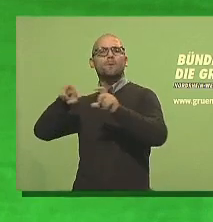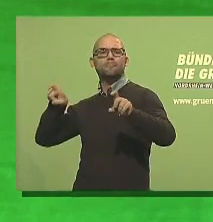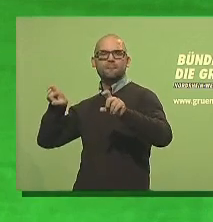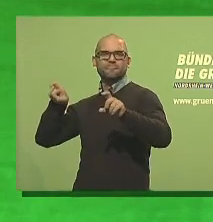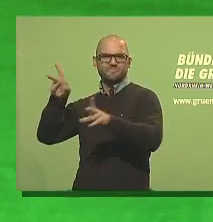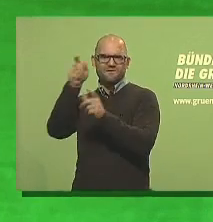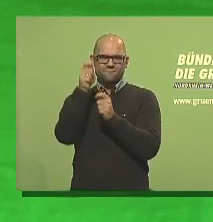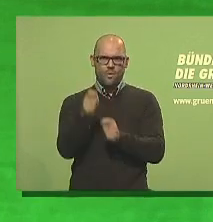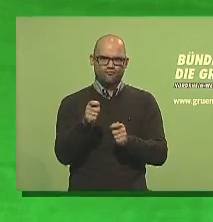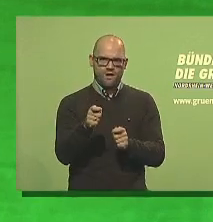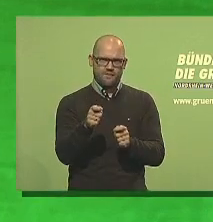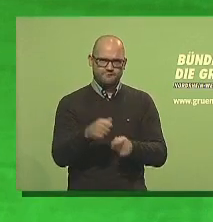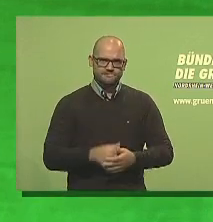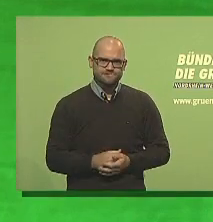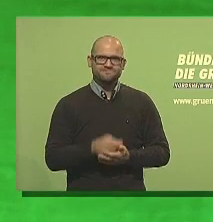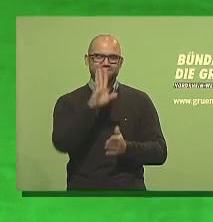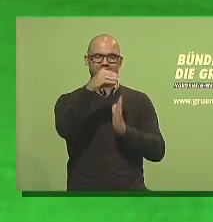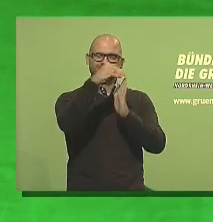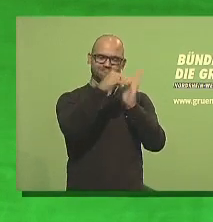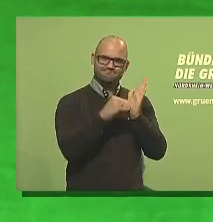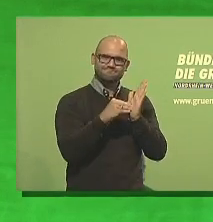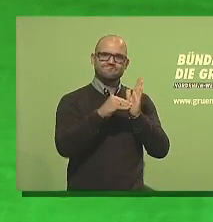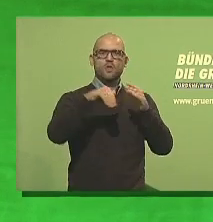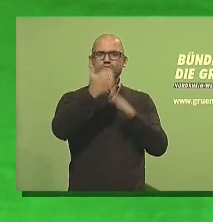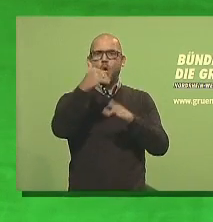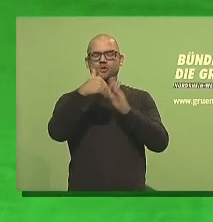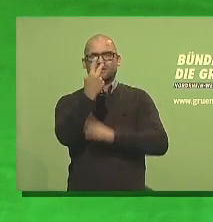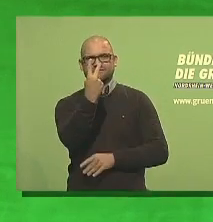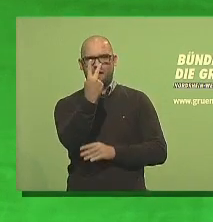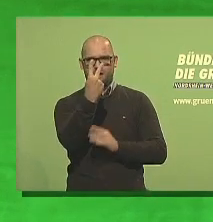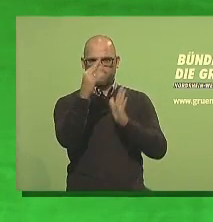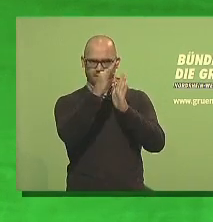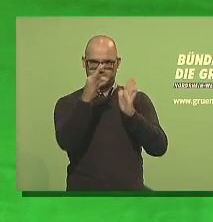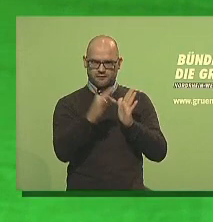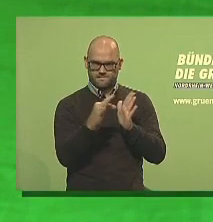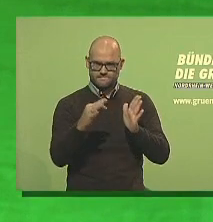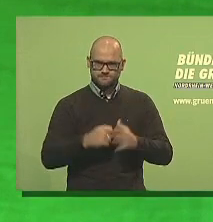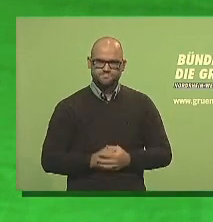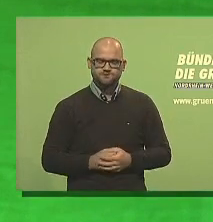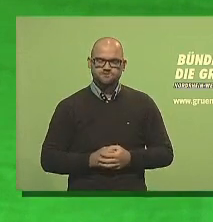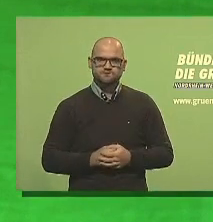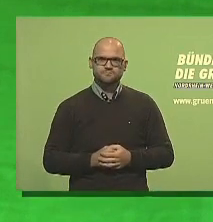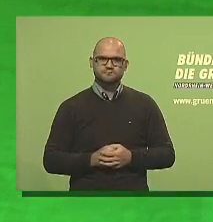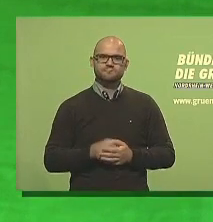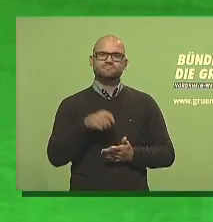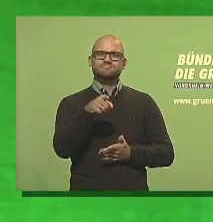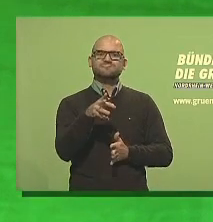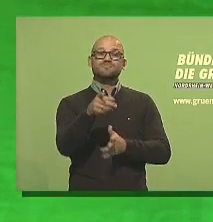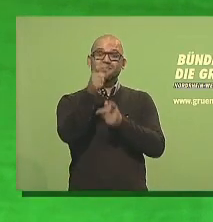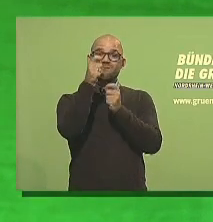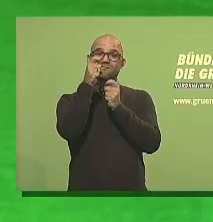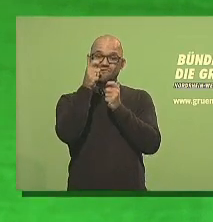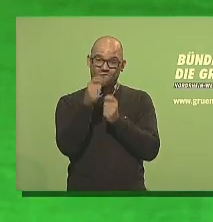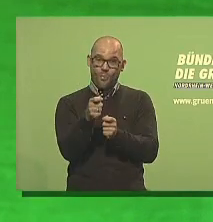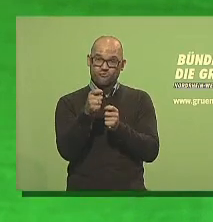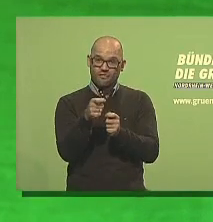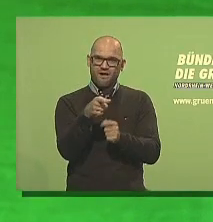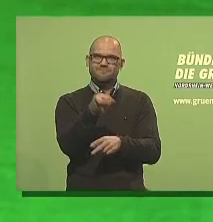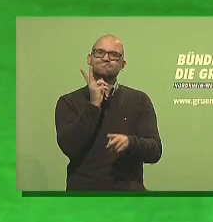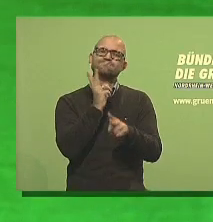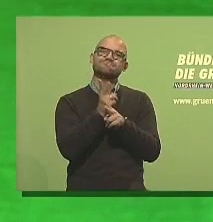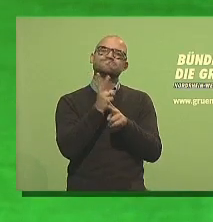haben zwei Neuerungen da drin. Und zwar haben wir uns mit diesem Vorschlag an die bewährte Praxis